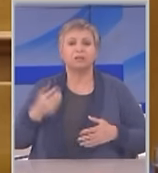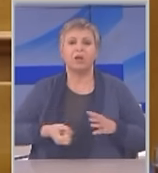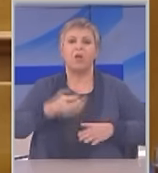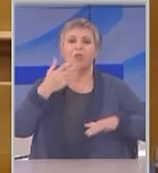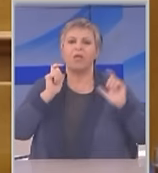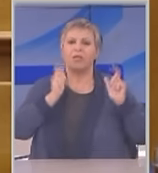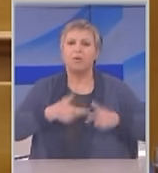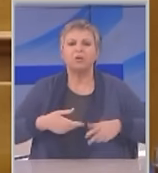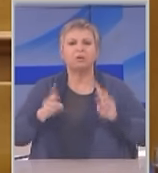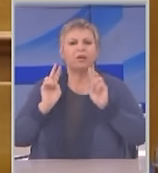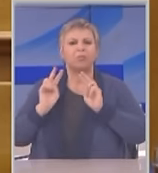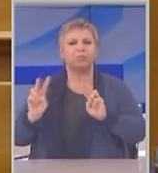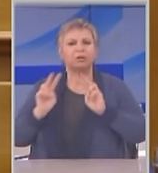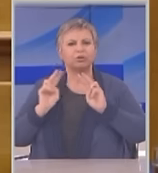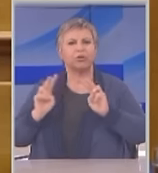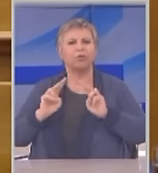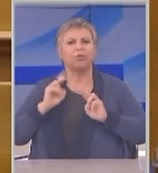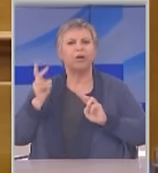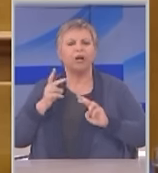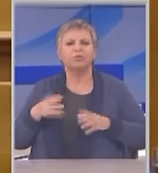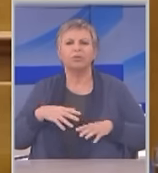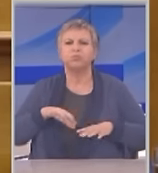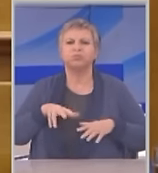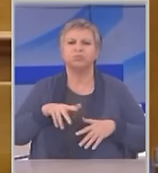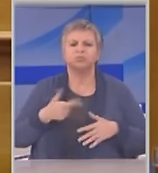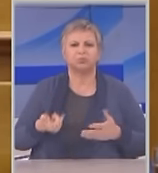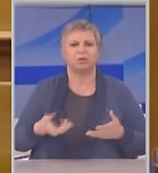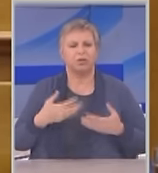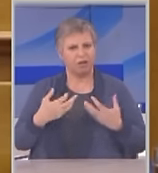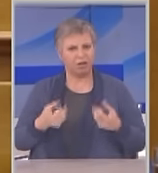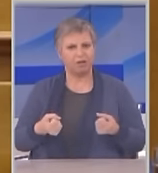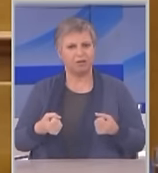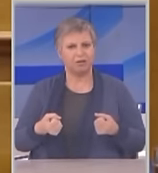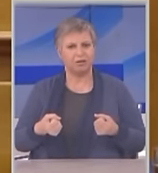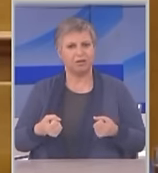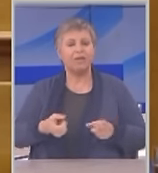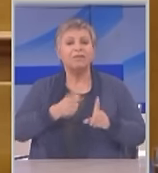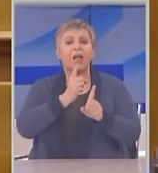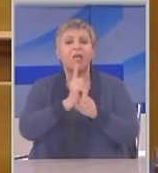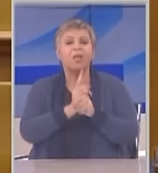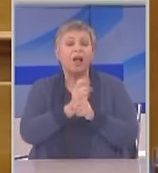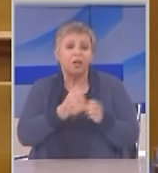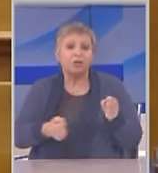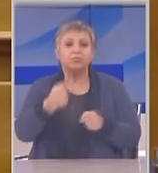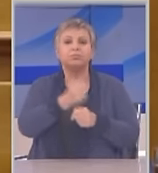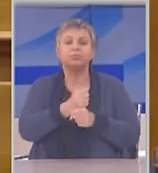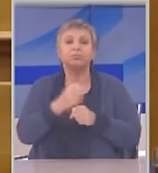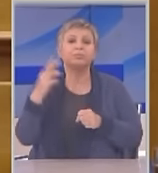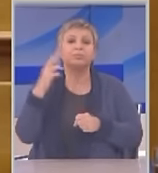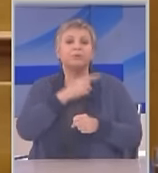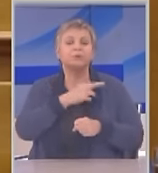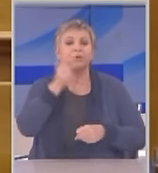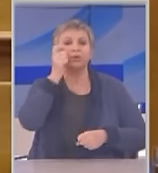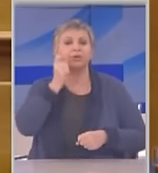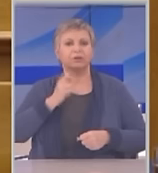Δημοκρατίας και του ΠΑΣΟΚ, ιδιαίτερα της περίοδου της διακυβέρνησης του κ. Σημίτη. Δεν είναι